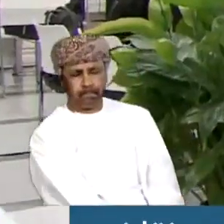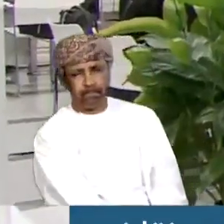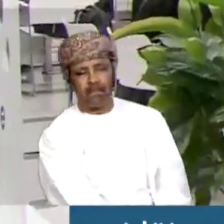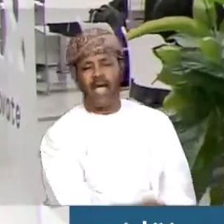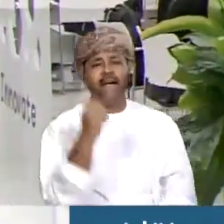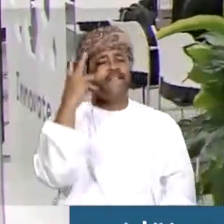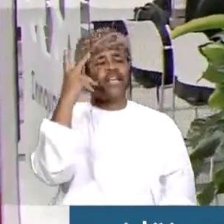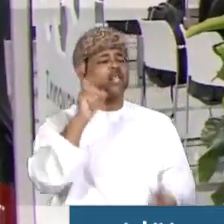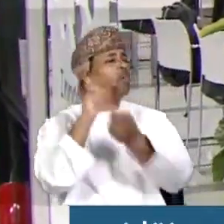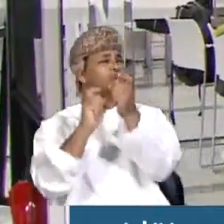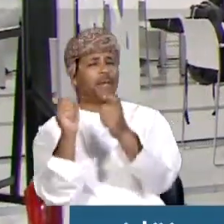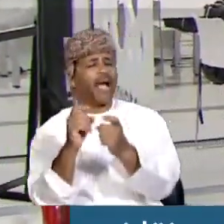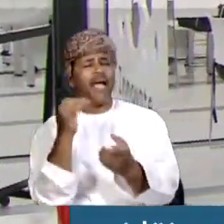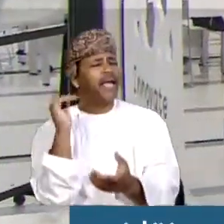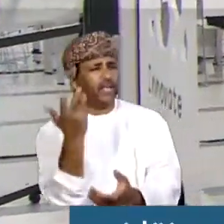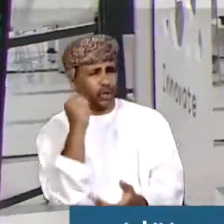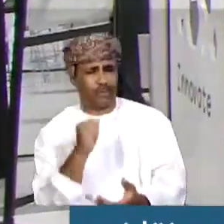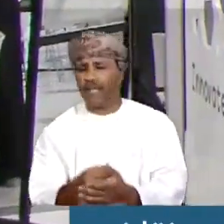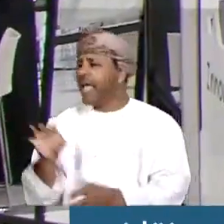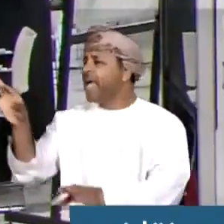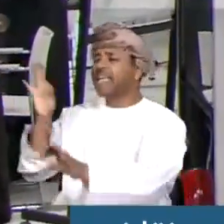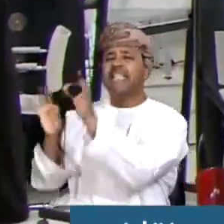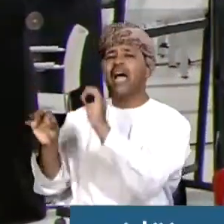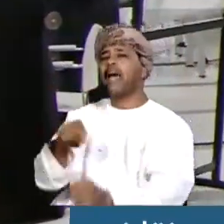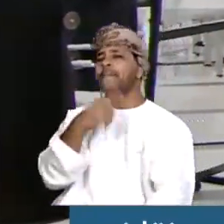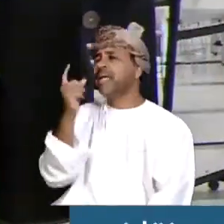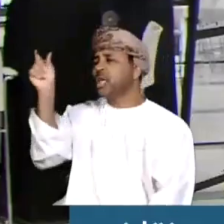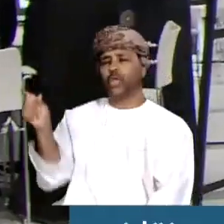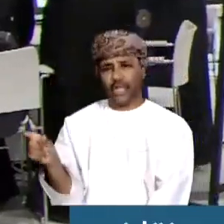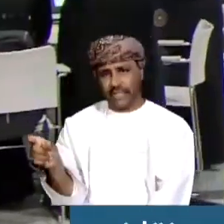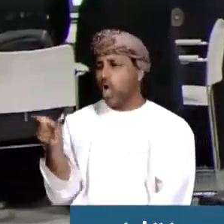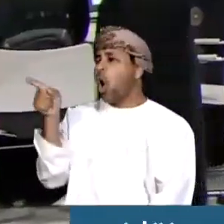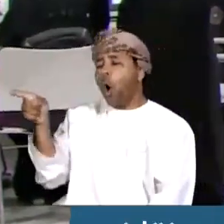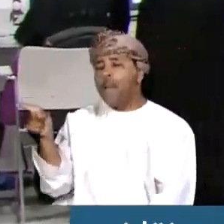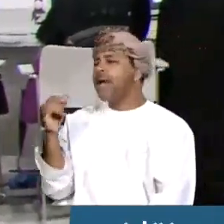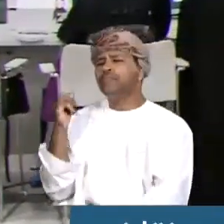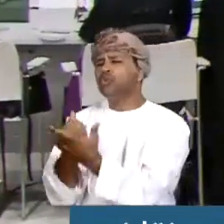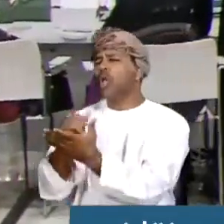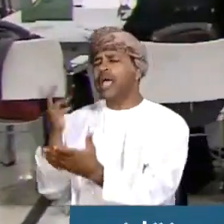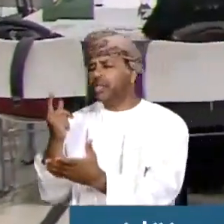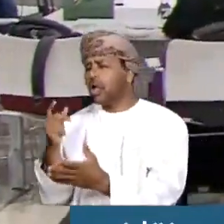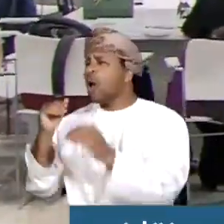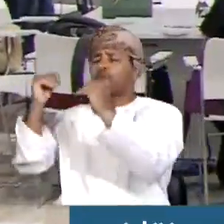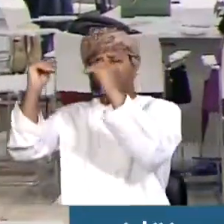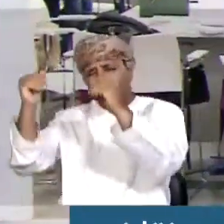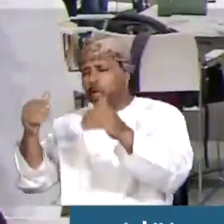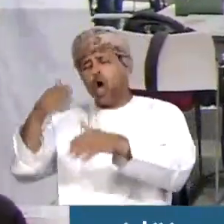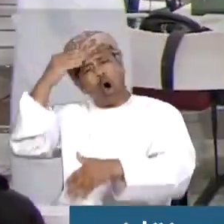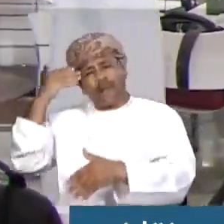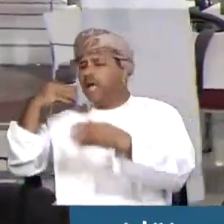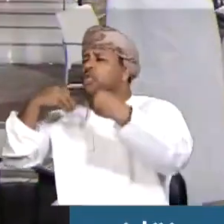فكره المسابقه تعتمد على اختيار 100 مشارك من المطورين وخبراء التسويق ورواد